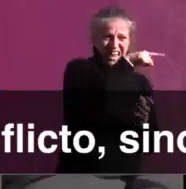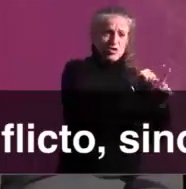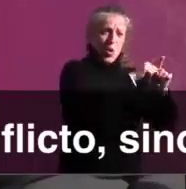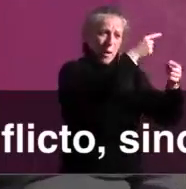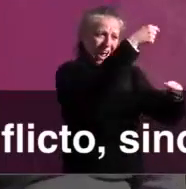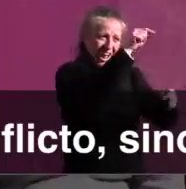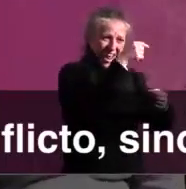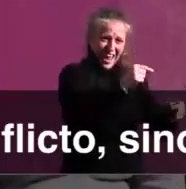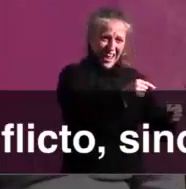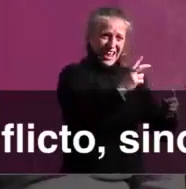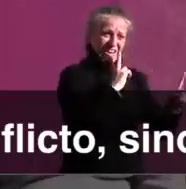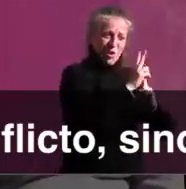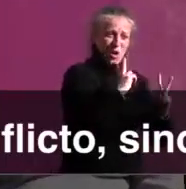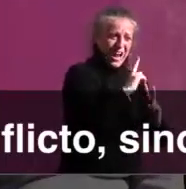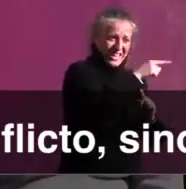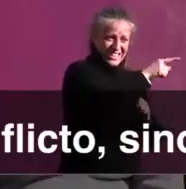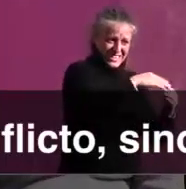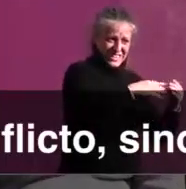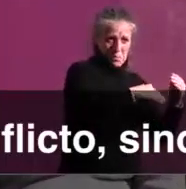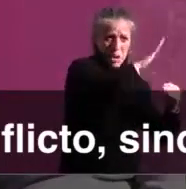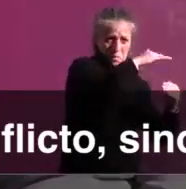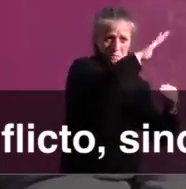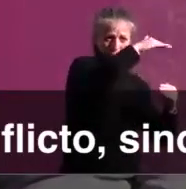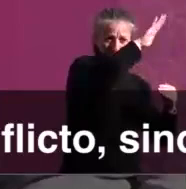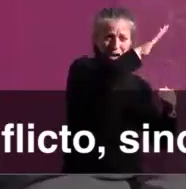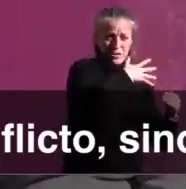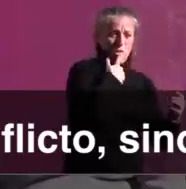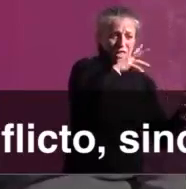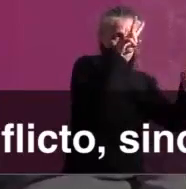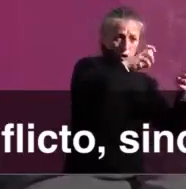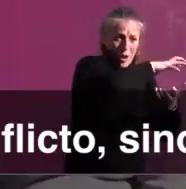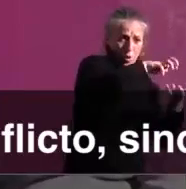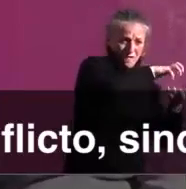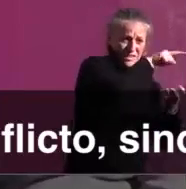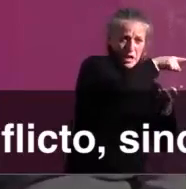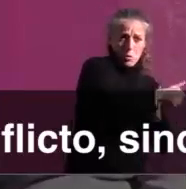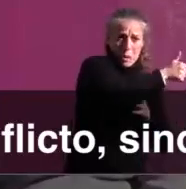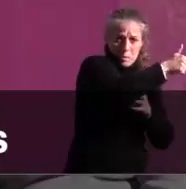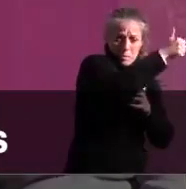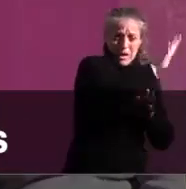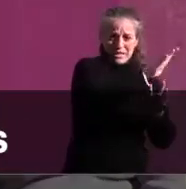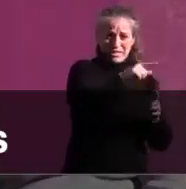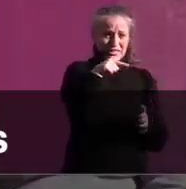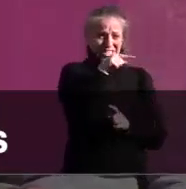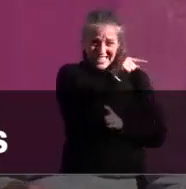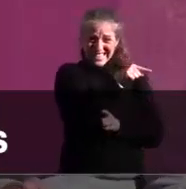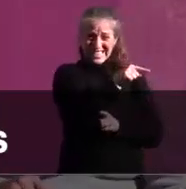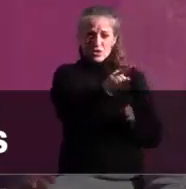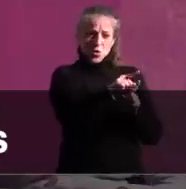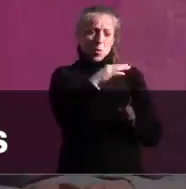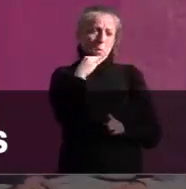enquestes quan creix i augmenta el conflicte, sinó que allà on han tingut un paper important o